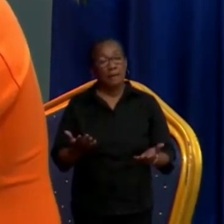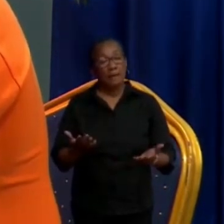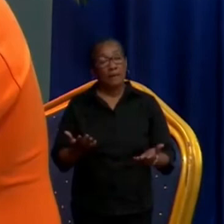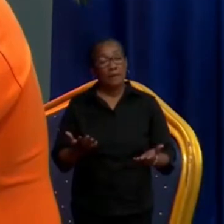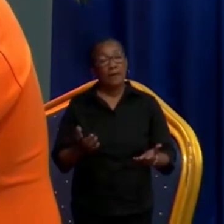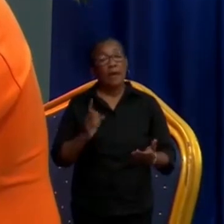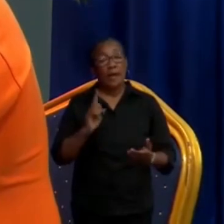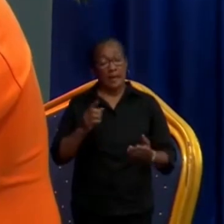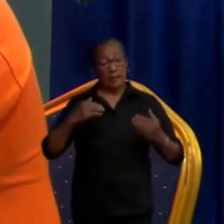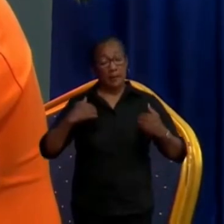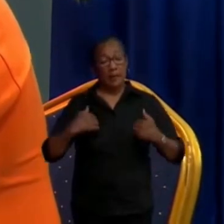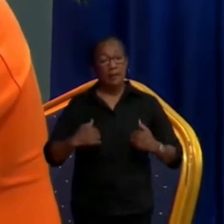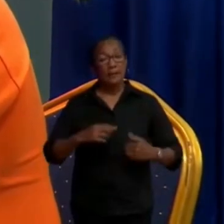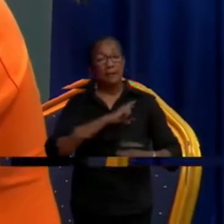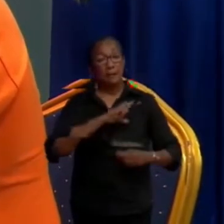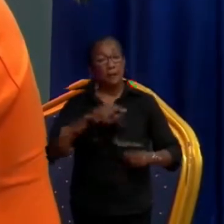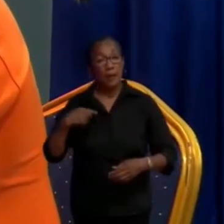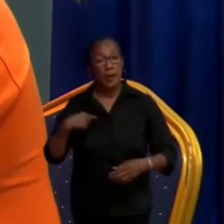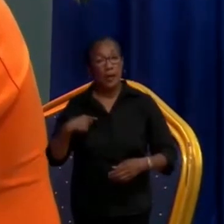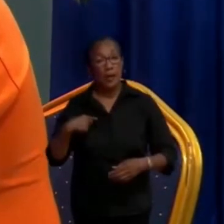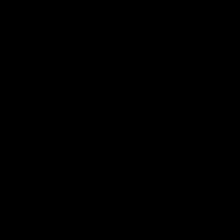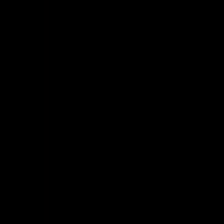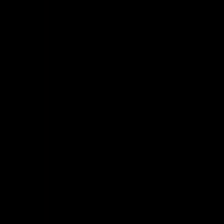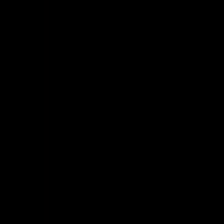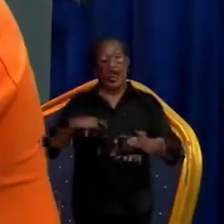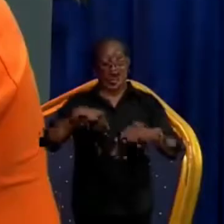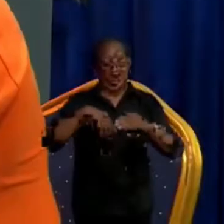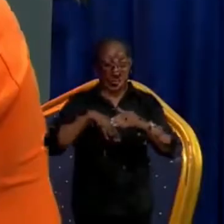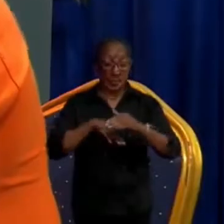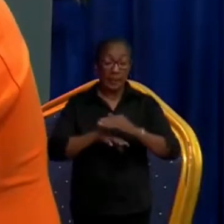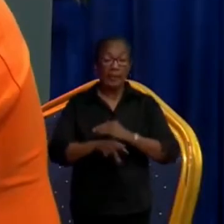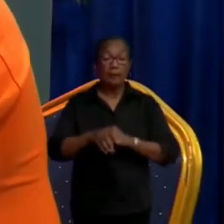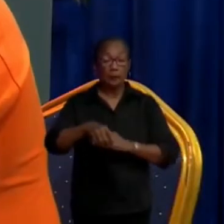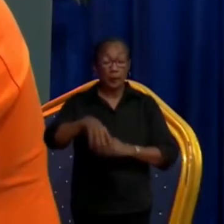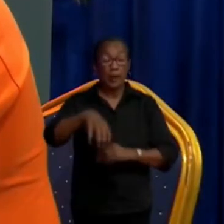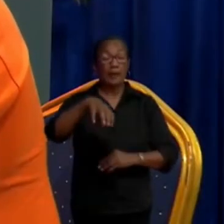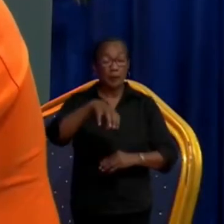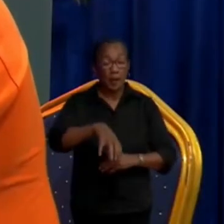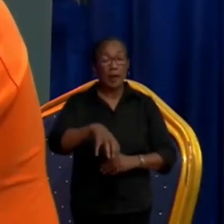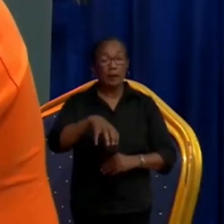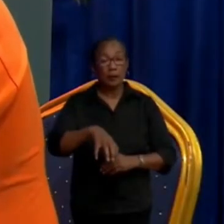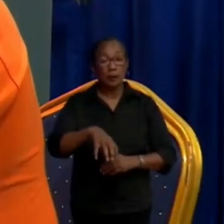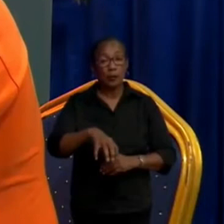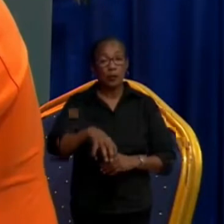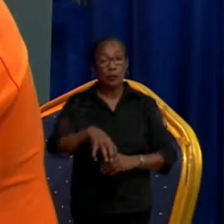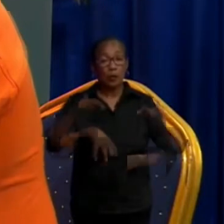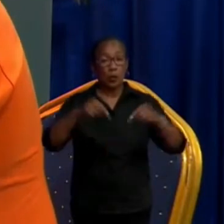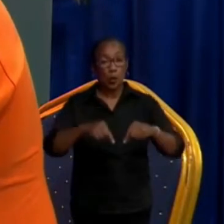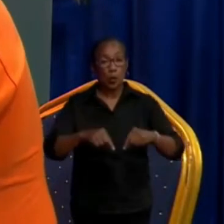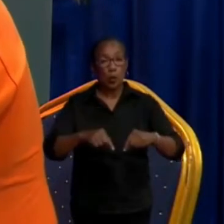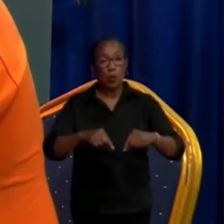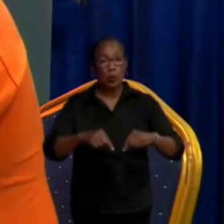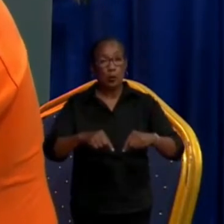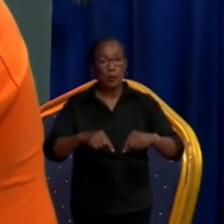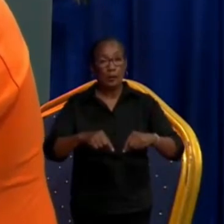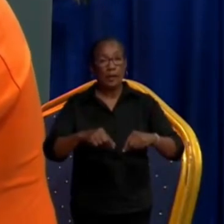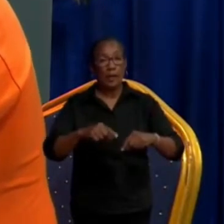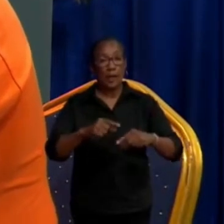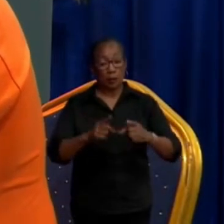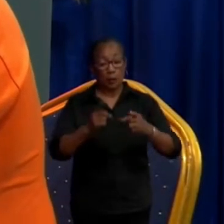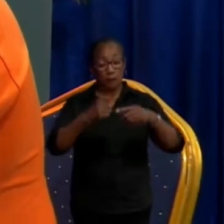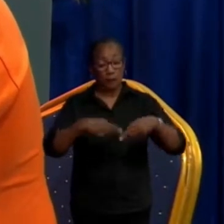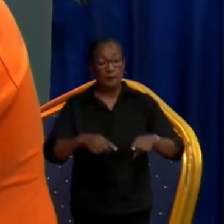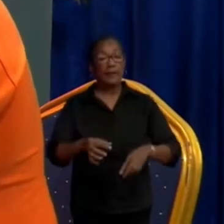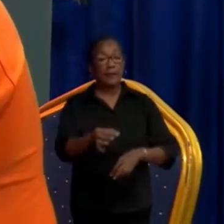de mensen die wij hebben kunnen, of Paramaribo zijn op diverse plaatsen